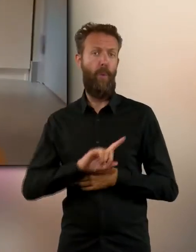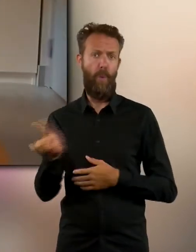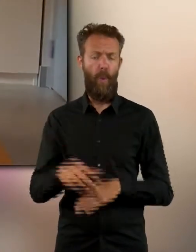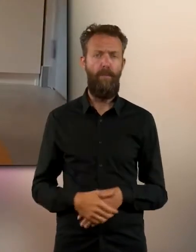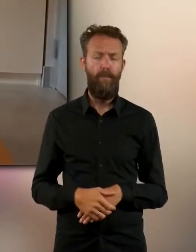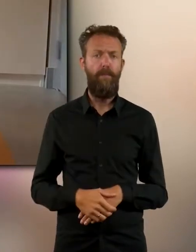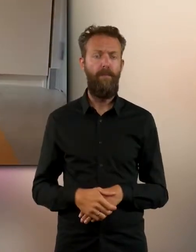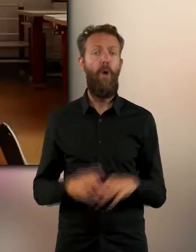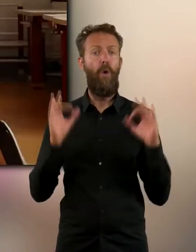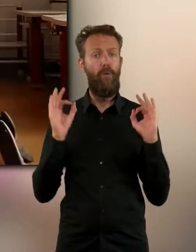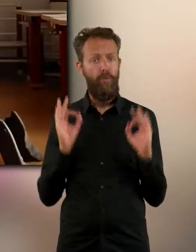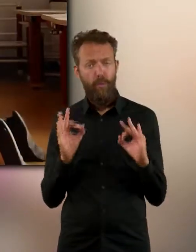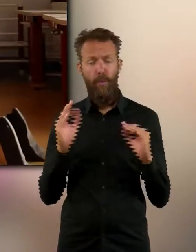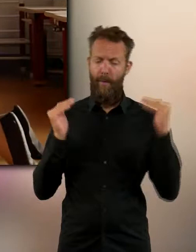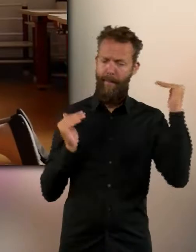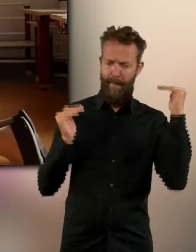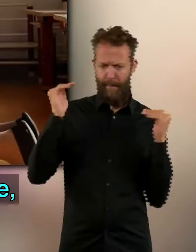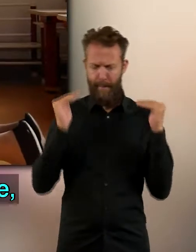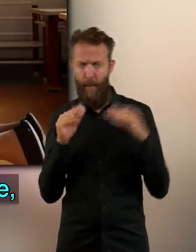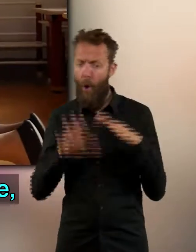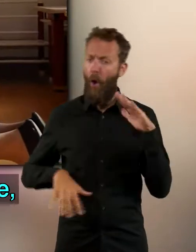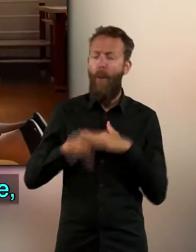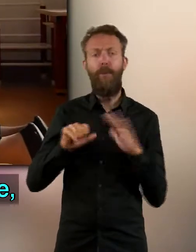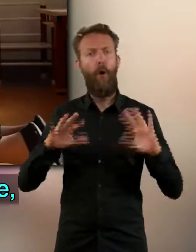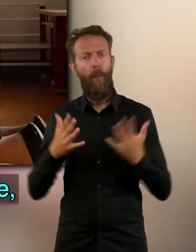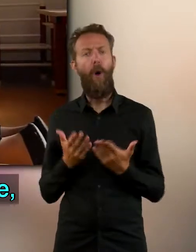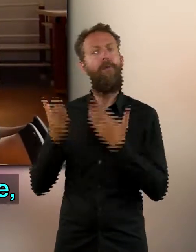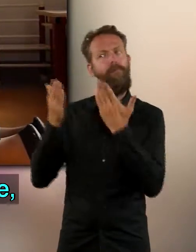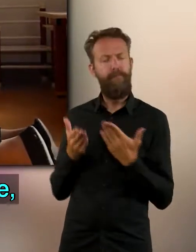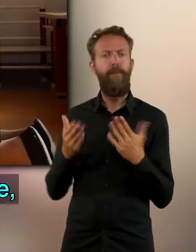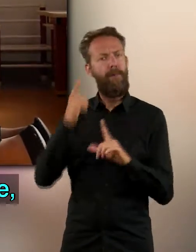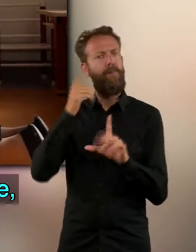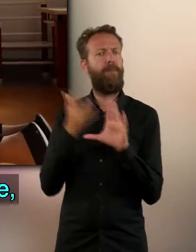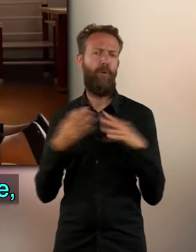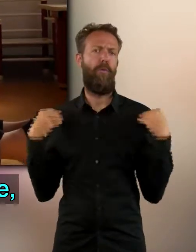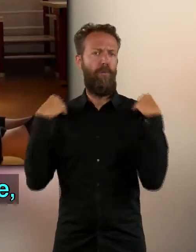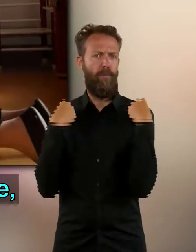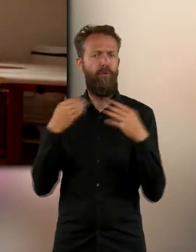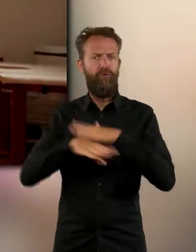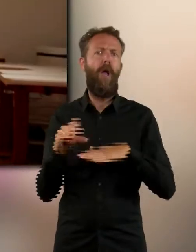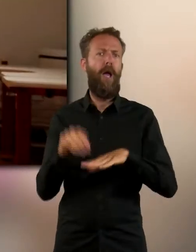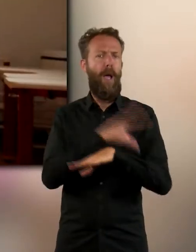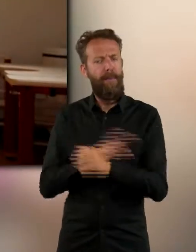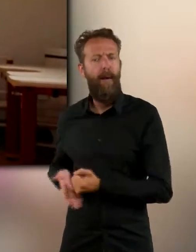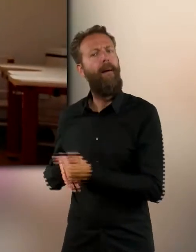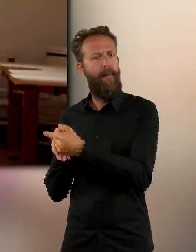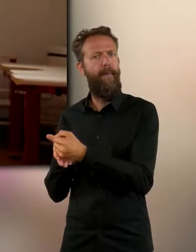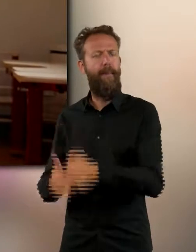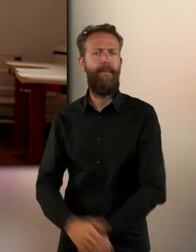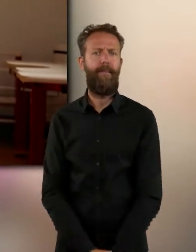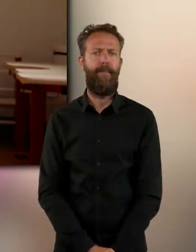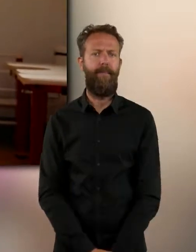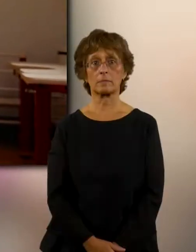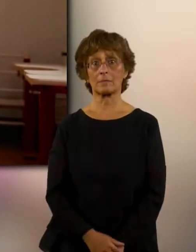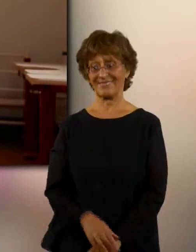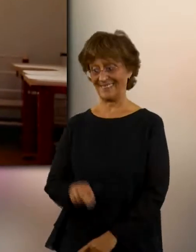Pour compenser ce trouble de l'oreille interne, la petite est aidée par Françoise, la psychomotricienne du CAMS. Elle cherche de plus en plus à